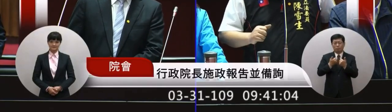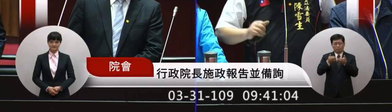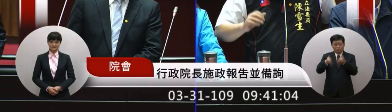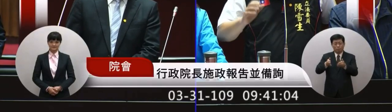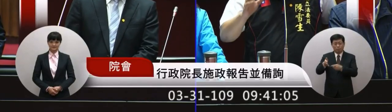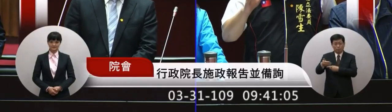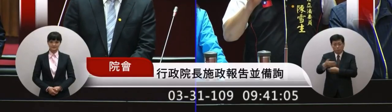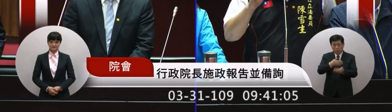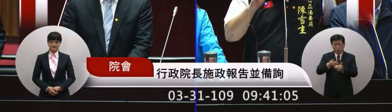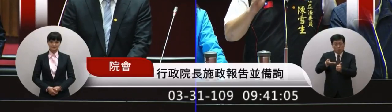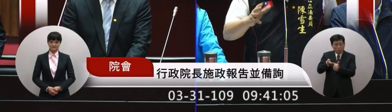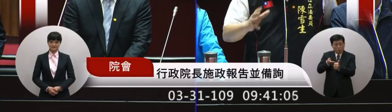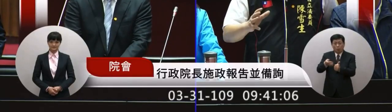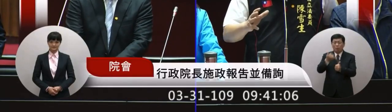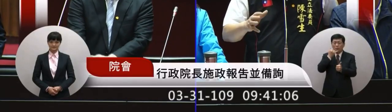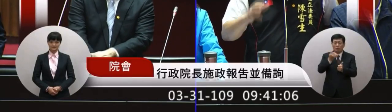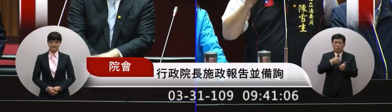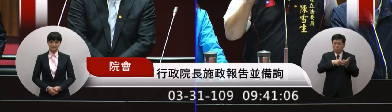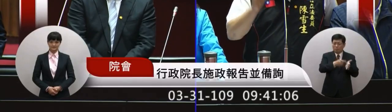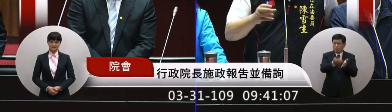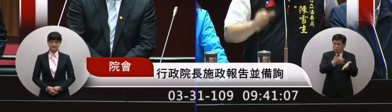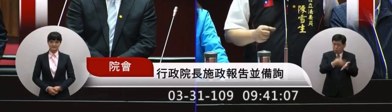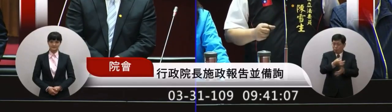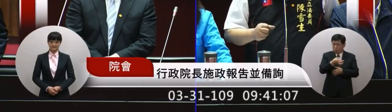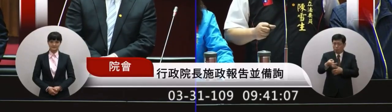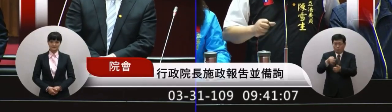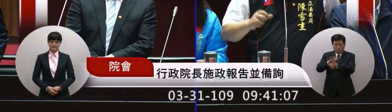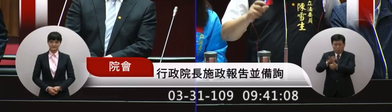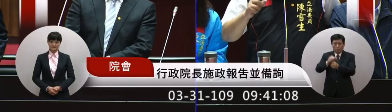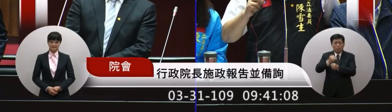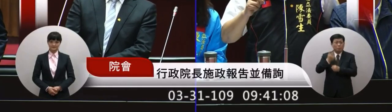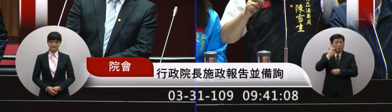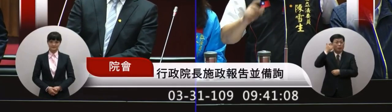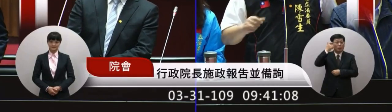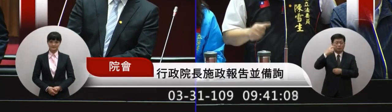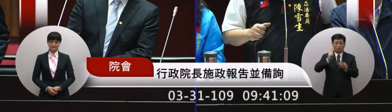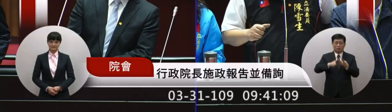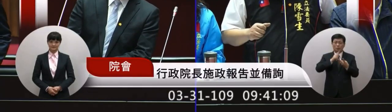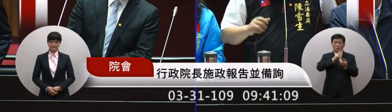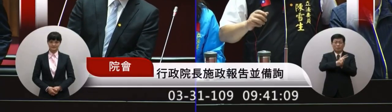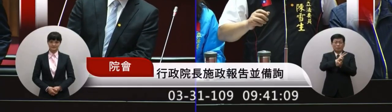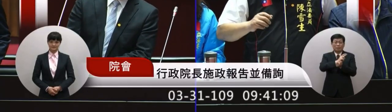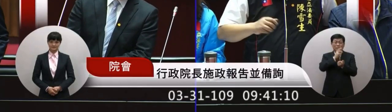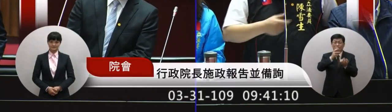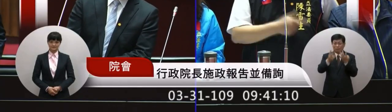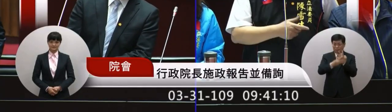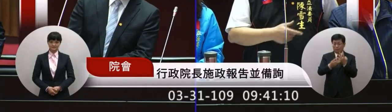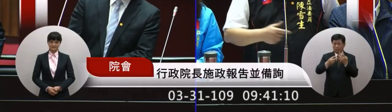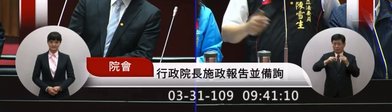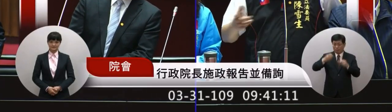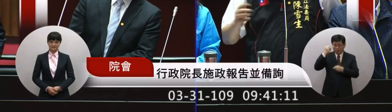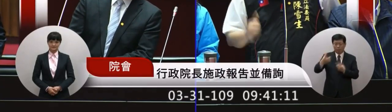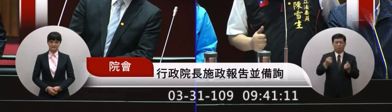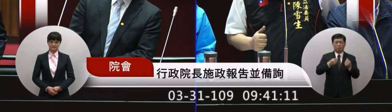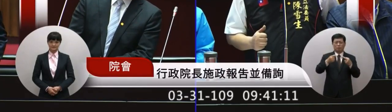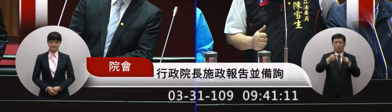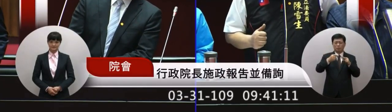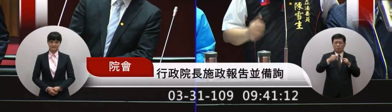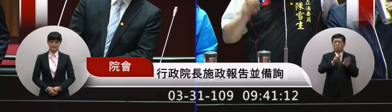哈，能够编一些经费去辅导马祖，还有林业更新的部分哈，像金门你们都